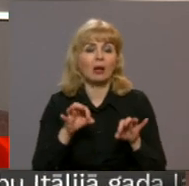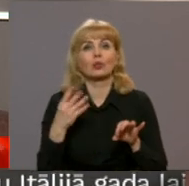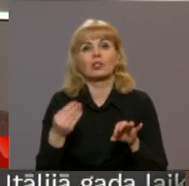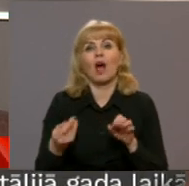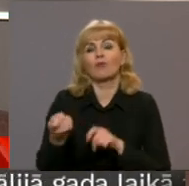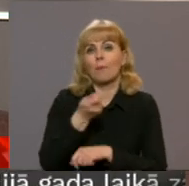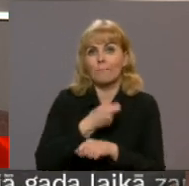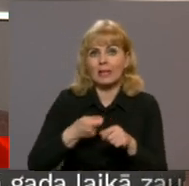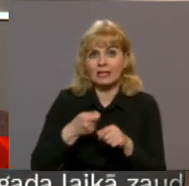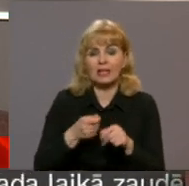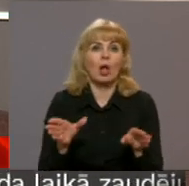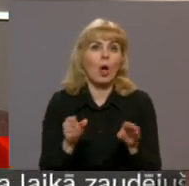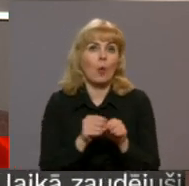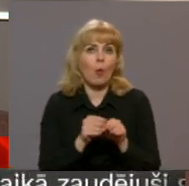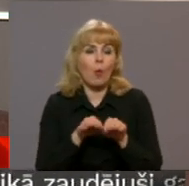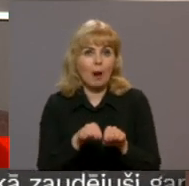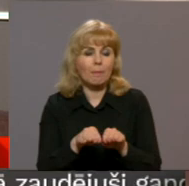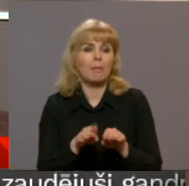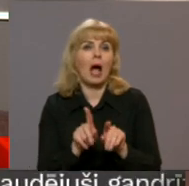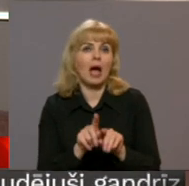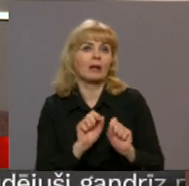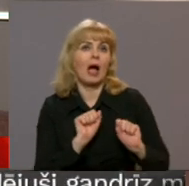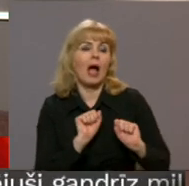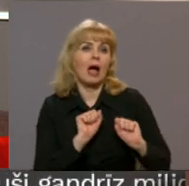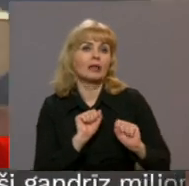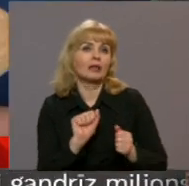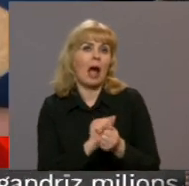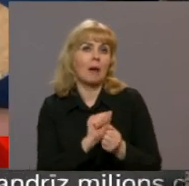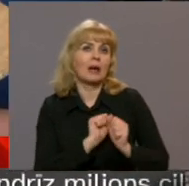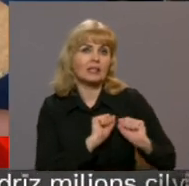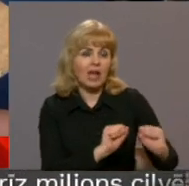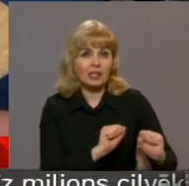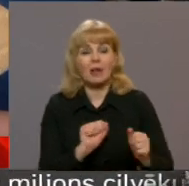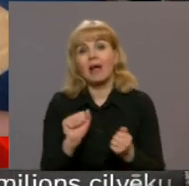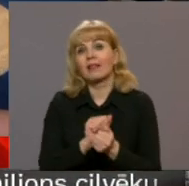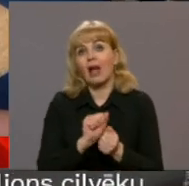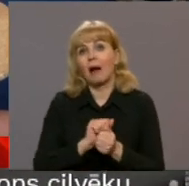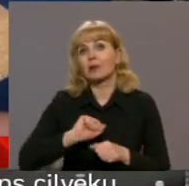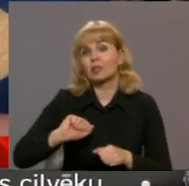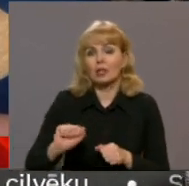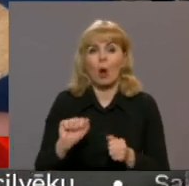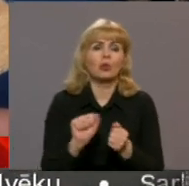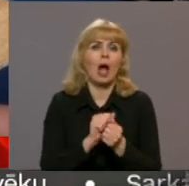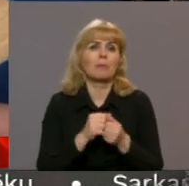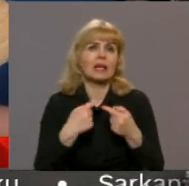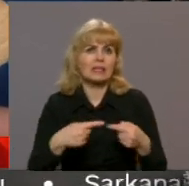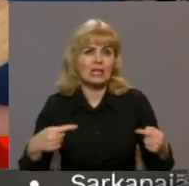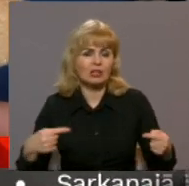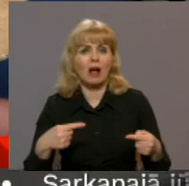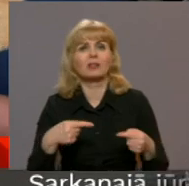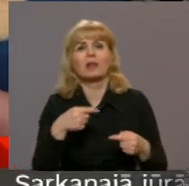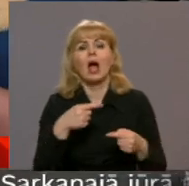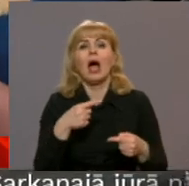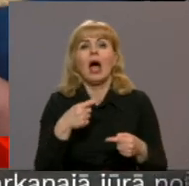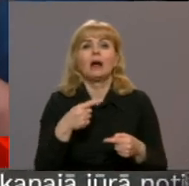biznesu, kas iet kopsolī ar dabas aizsardzību. Vidē draudzīgs no dabiskām izēvielām ražots ēdams